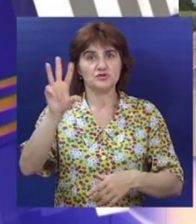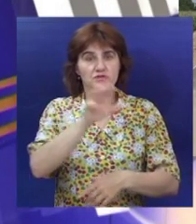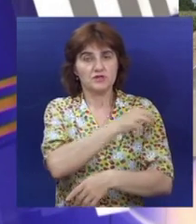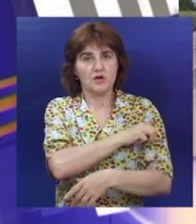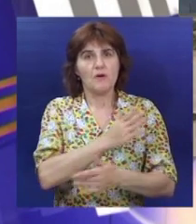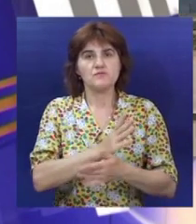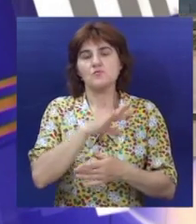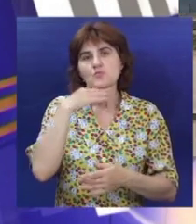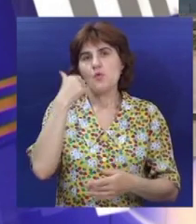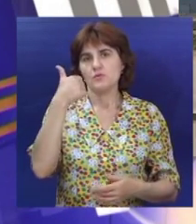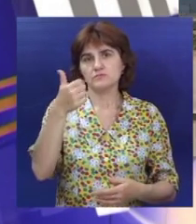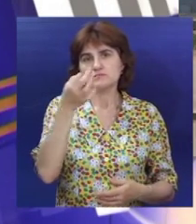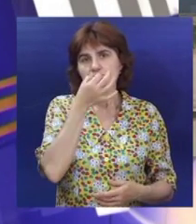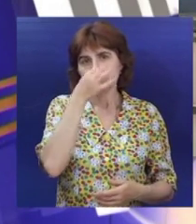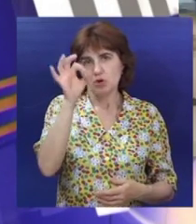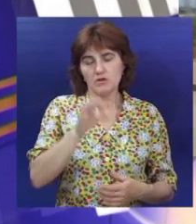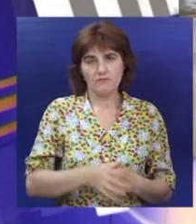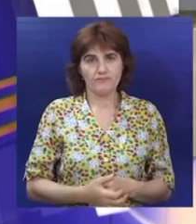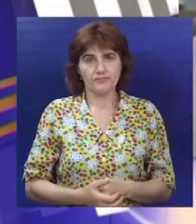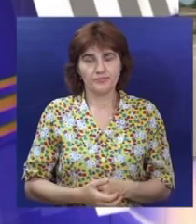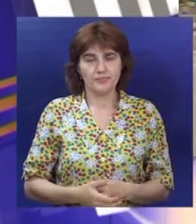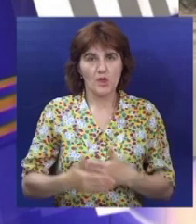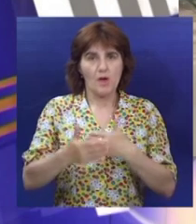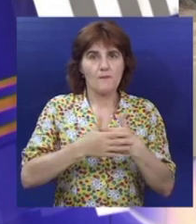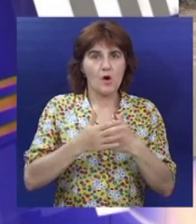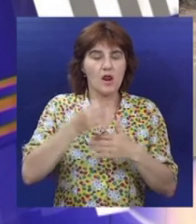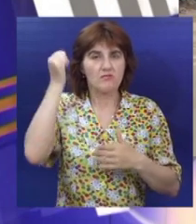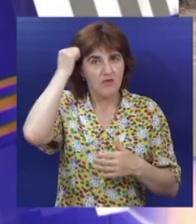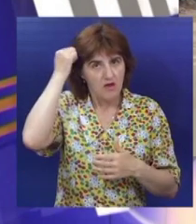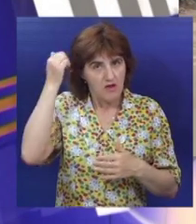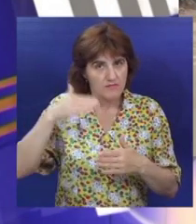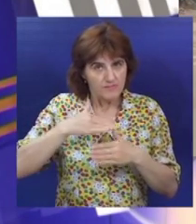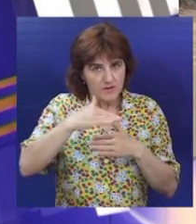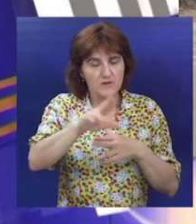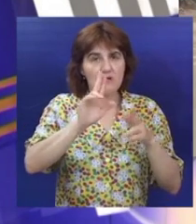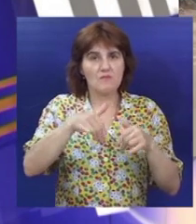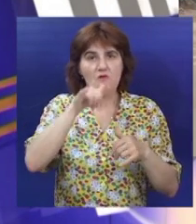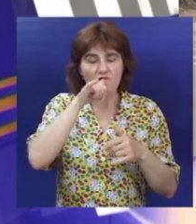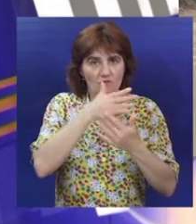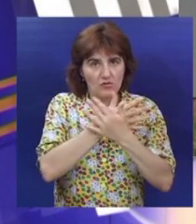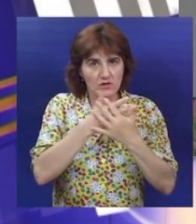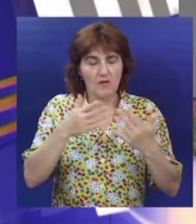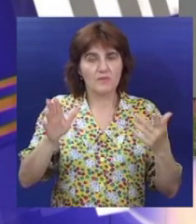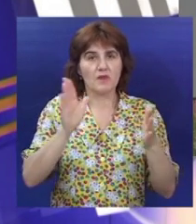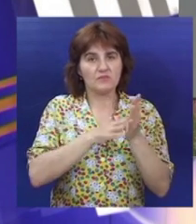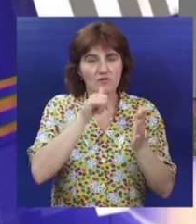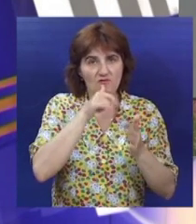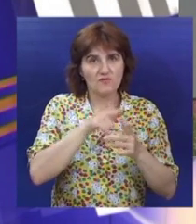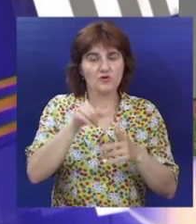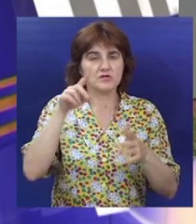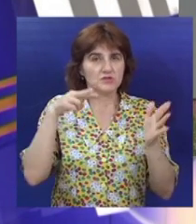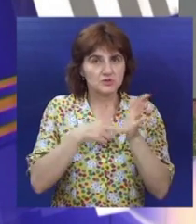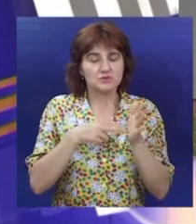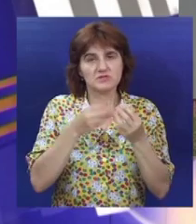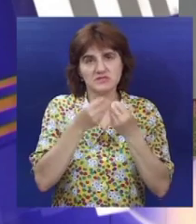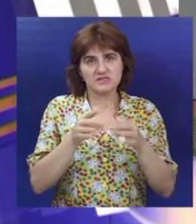govorio, kada će biti mnogo bolje. Pored asfalta na pomenutoj lokaciji postavljena je i vodovodna i kanalizaciona mreža. Ove radove sa